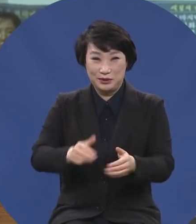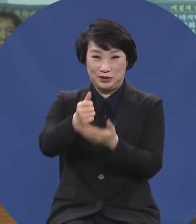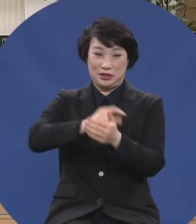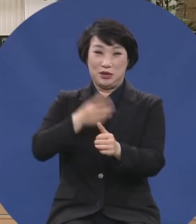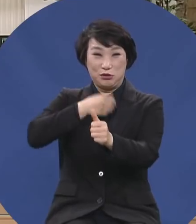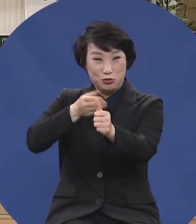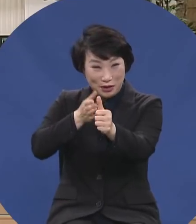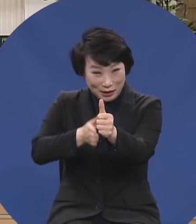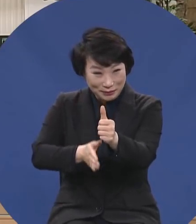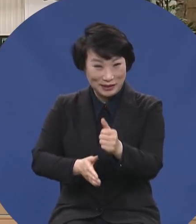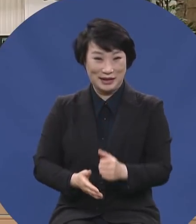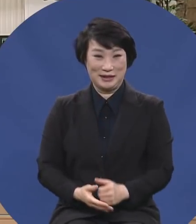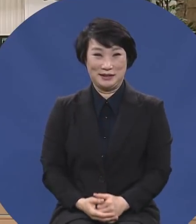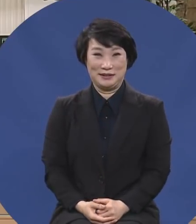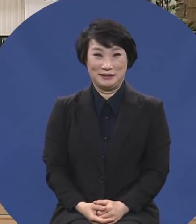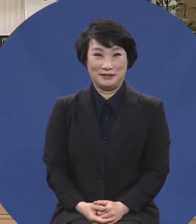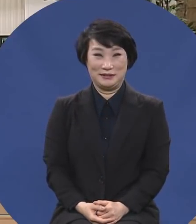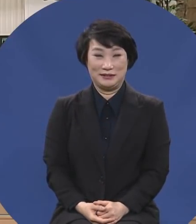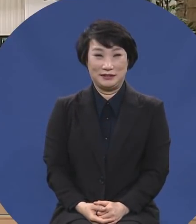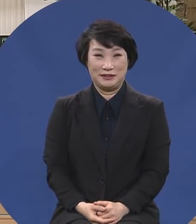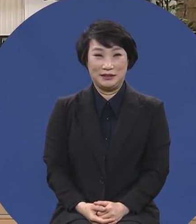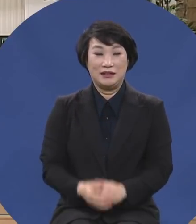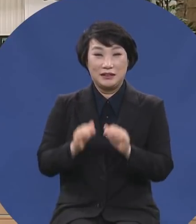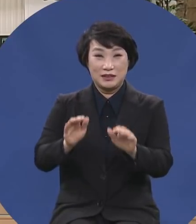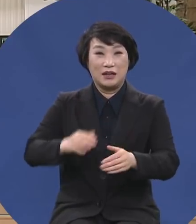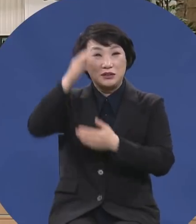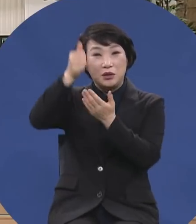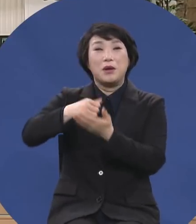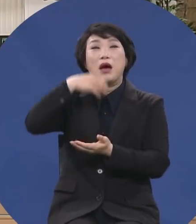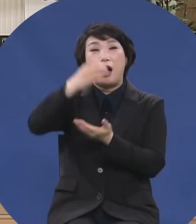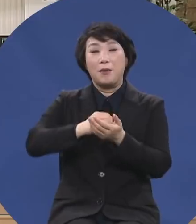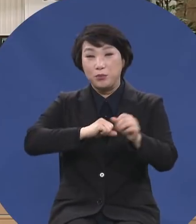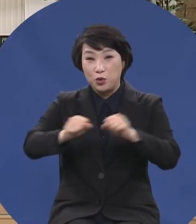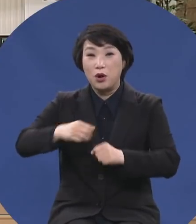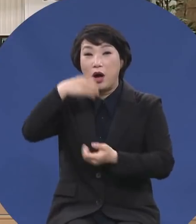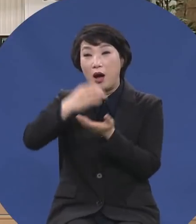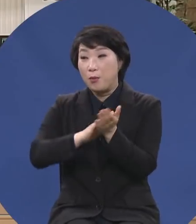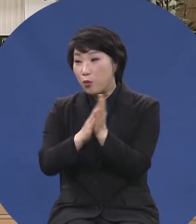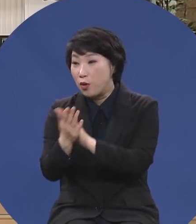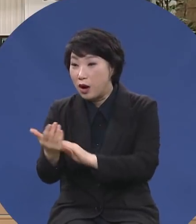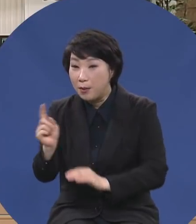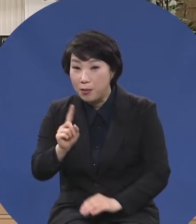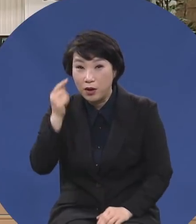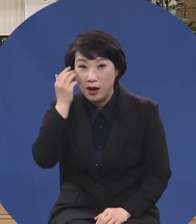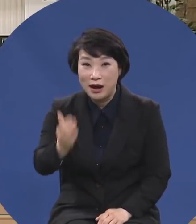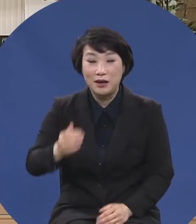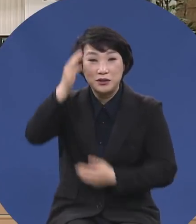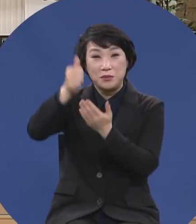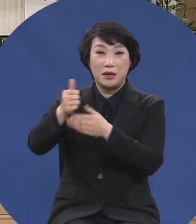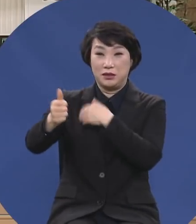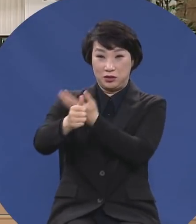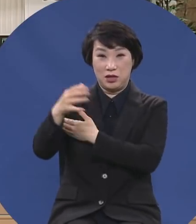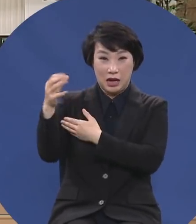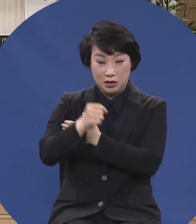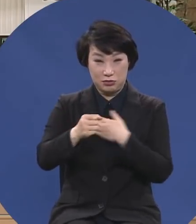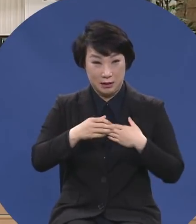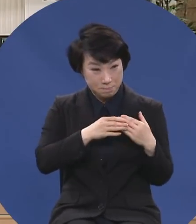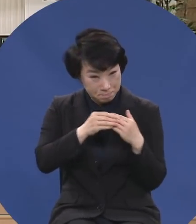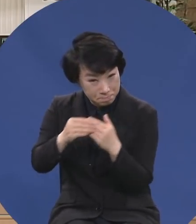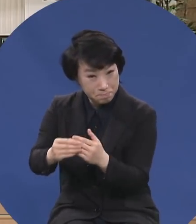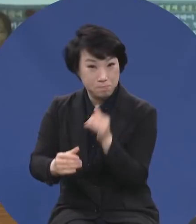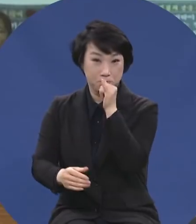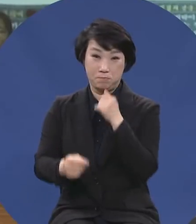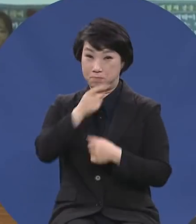이름으로 축원합니다. 성령의 감동과 감화가 뭐냐? 성령의 기능으로 내가 움직여가고